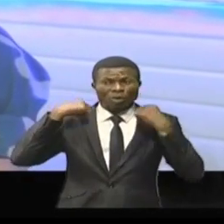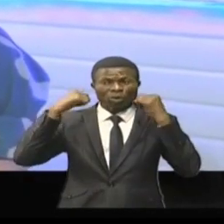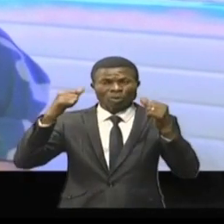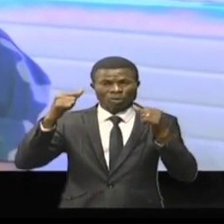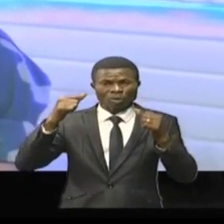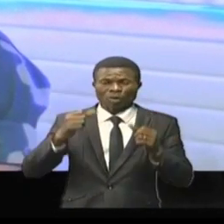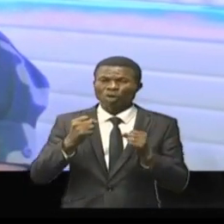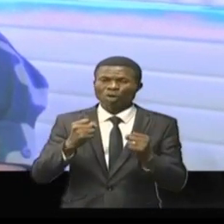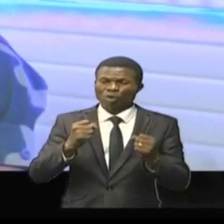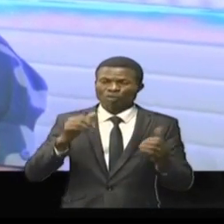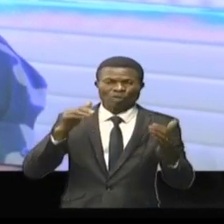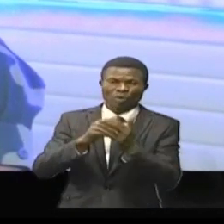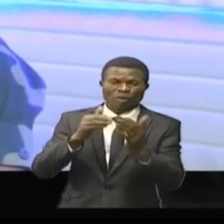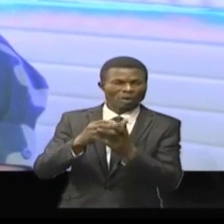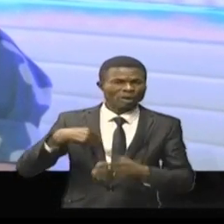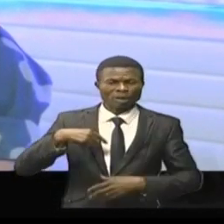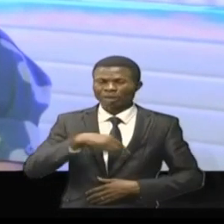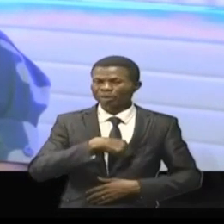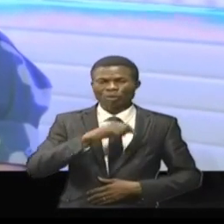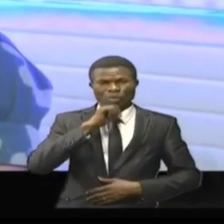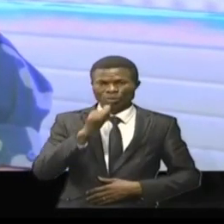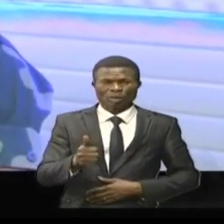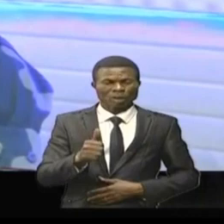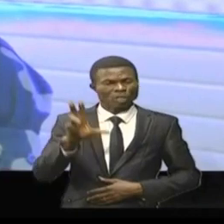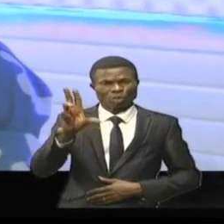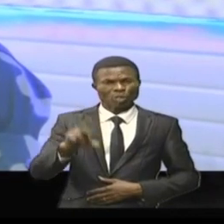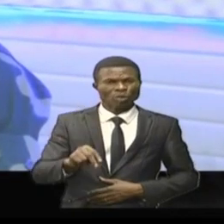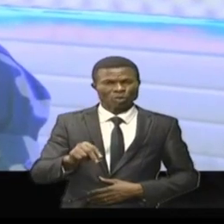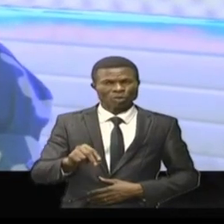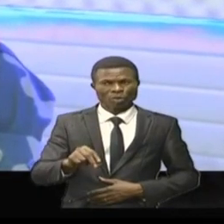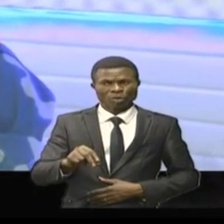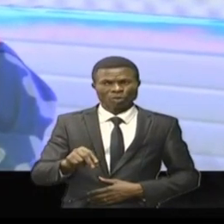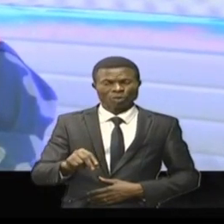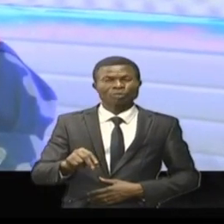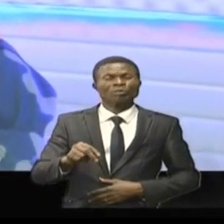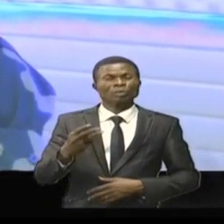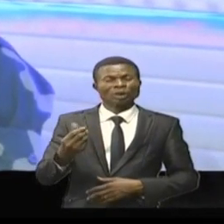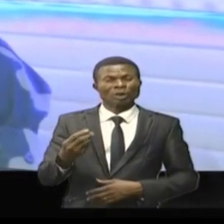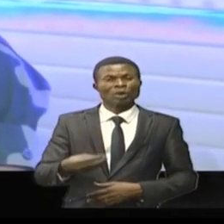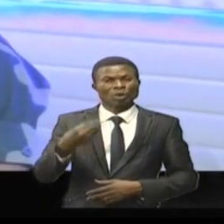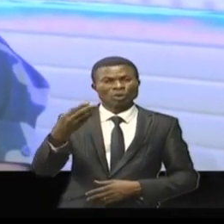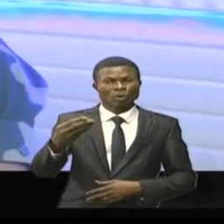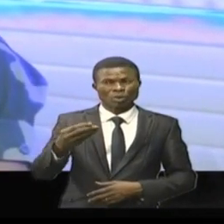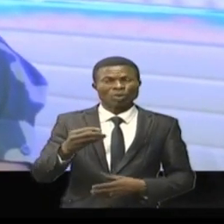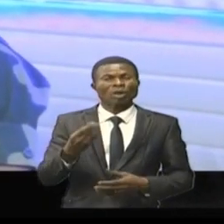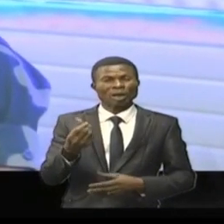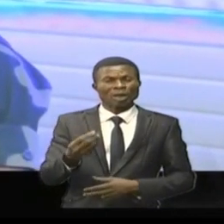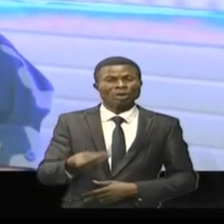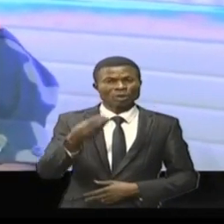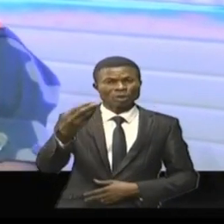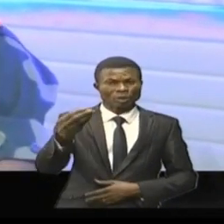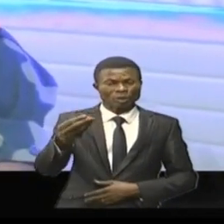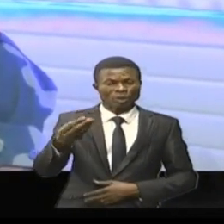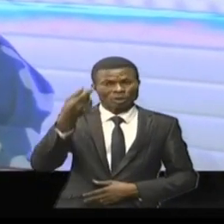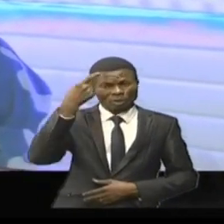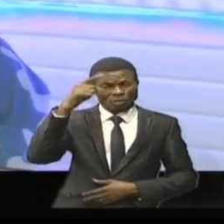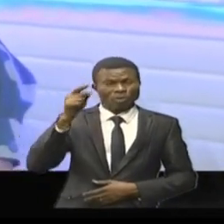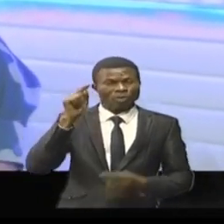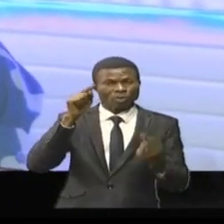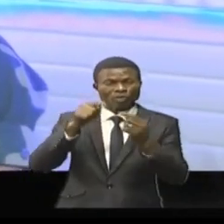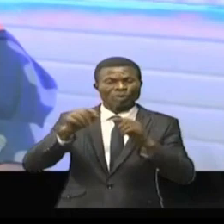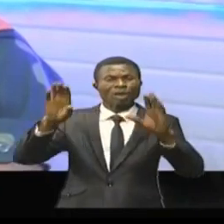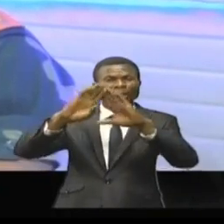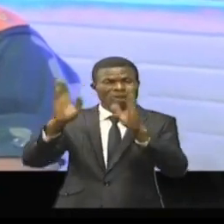fonds qu'on va donner aux individus. Non. Non. Les fonds qu'on va donner, ce sont des fonds qui vont aller vers la